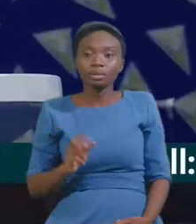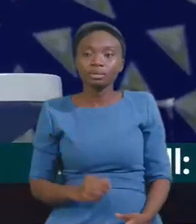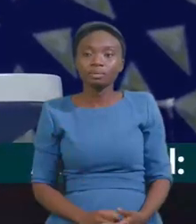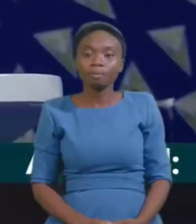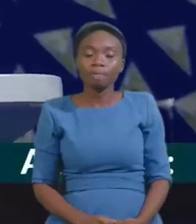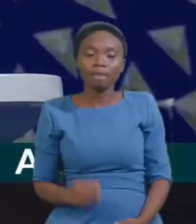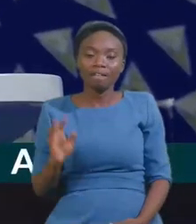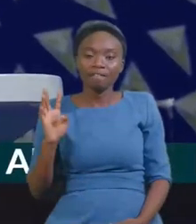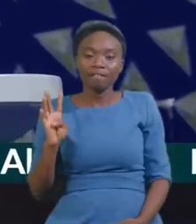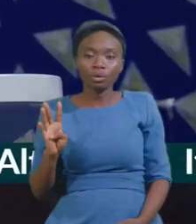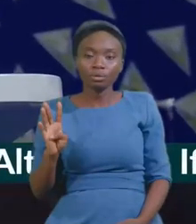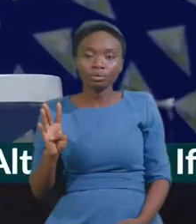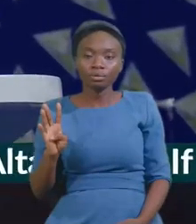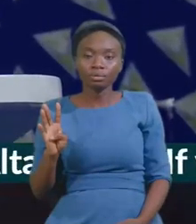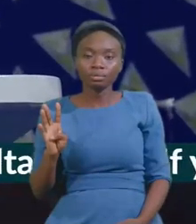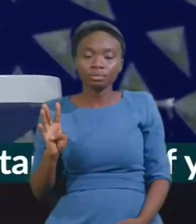234